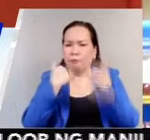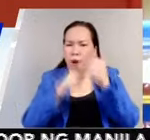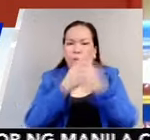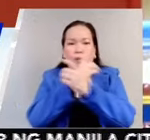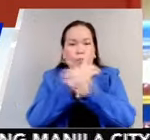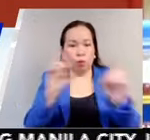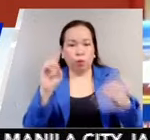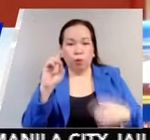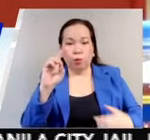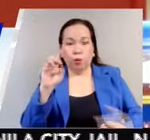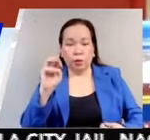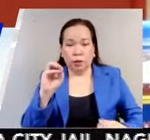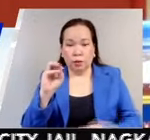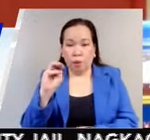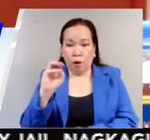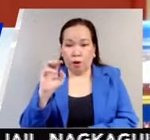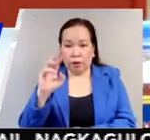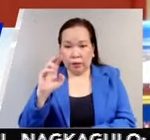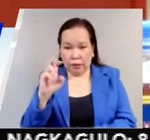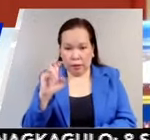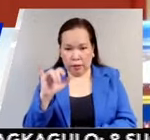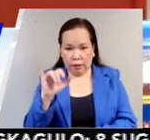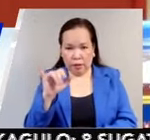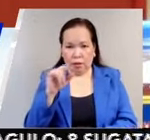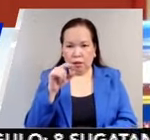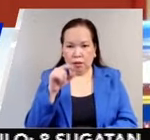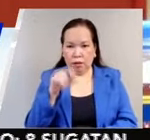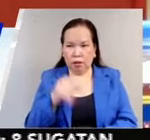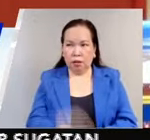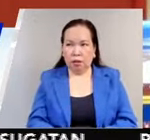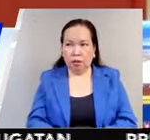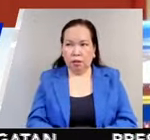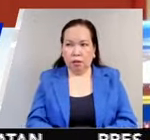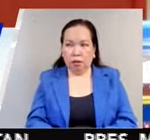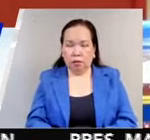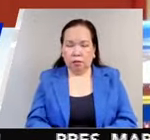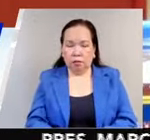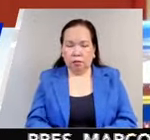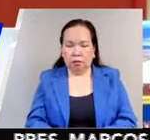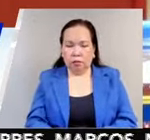And you are, yung pagganoon is that you are